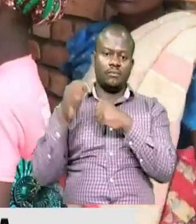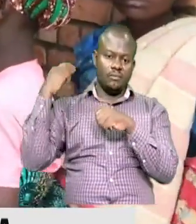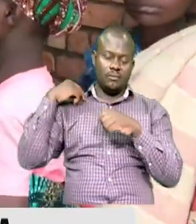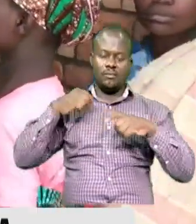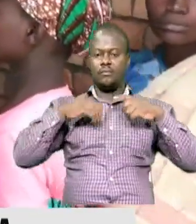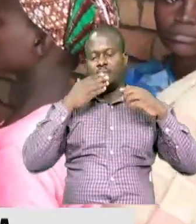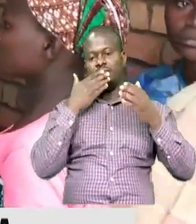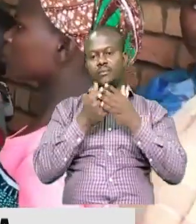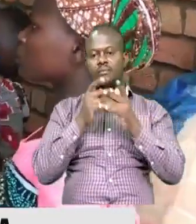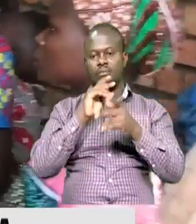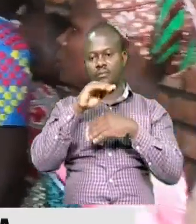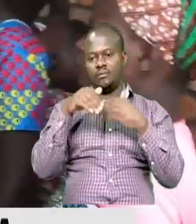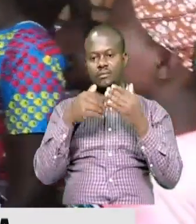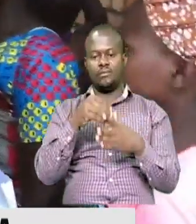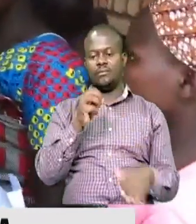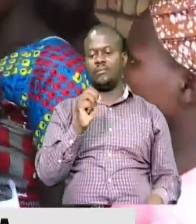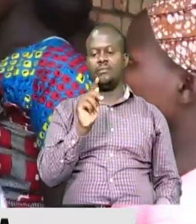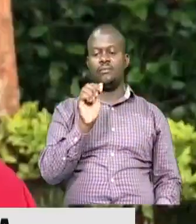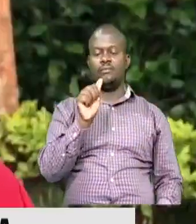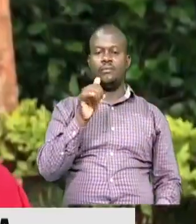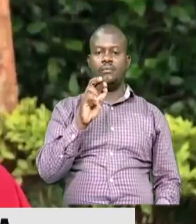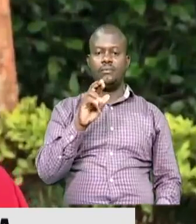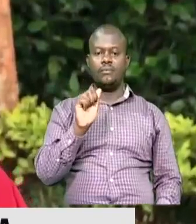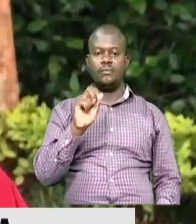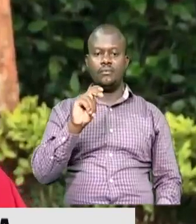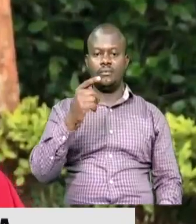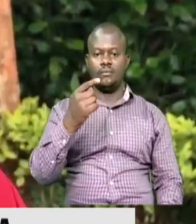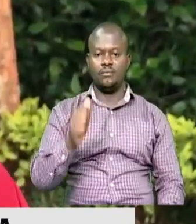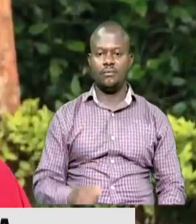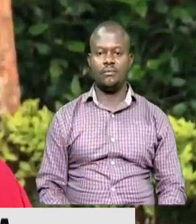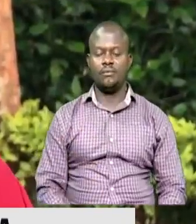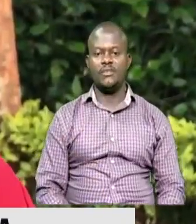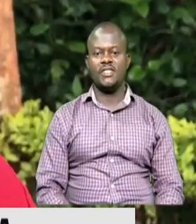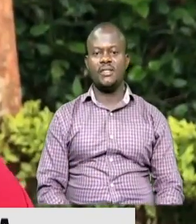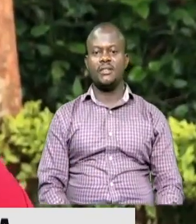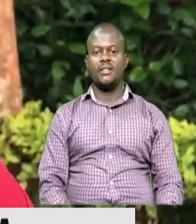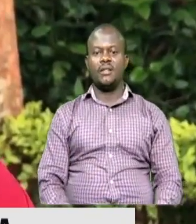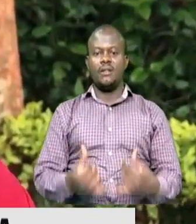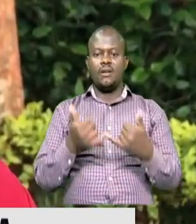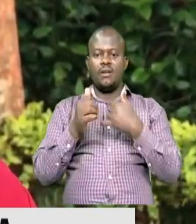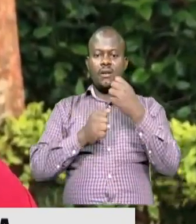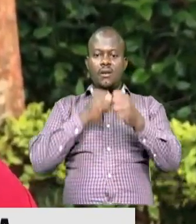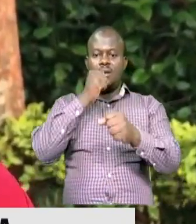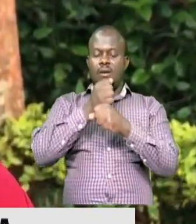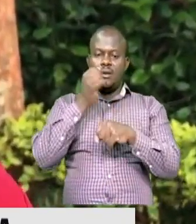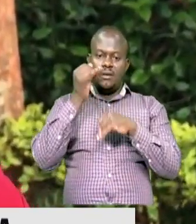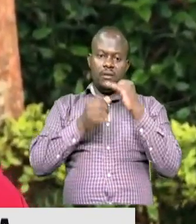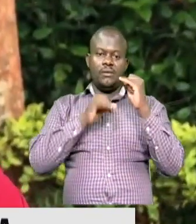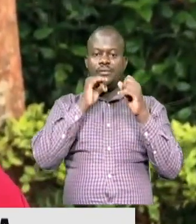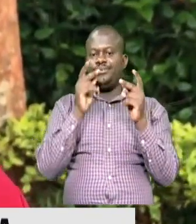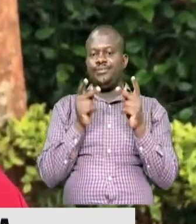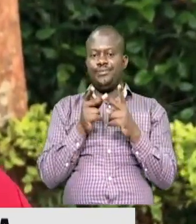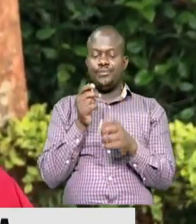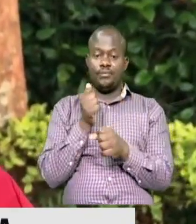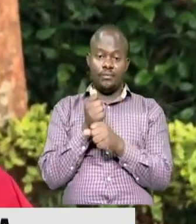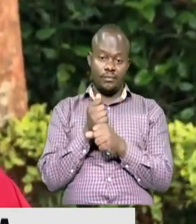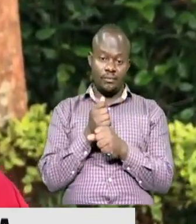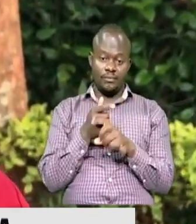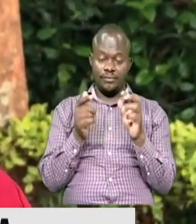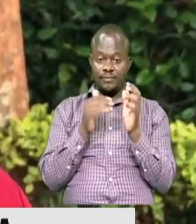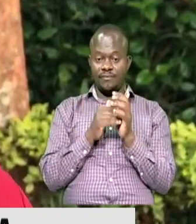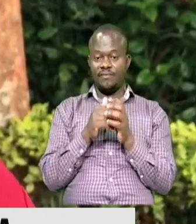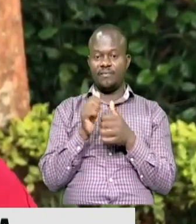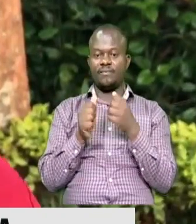myiza y'abaturage mu Kayiranga Marie Glorieuse. Muri uyu mwaka uyu turimo gusoza ntaho twigeze dusana kubera bajeti, ariko